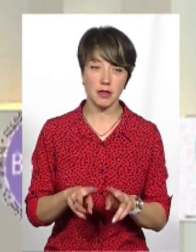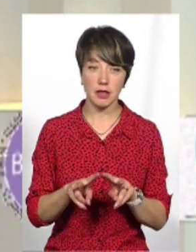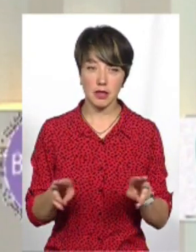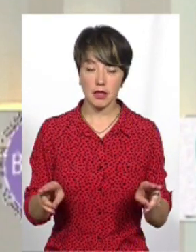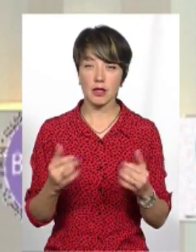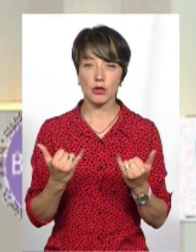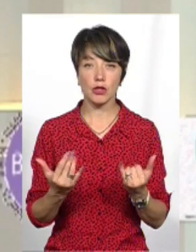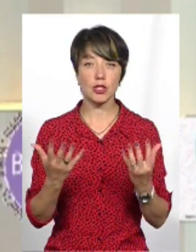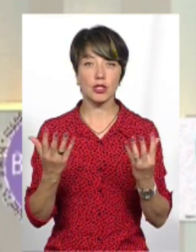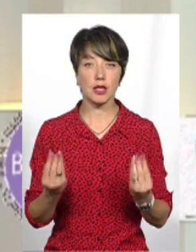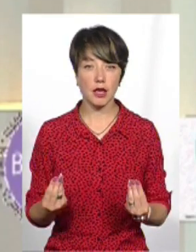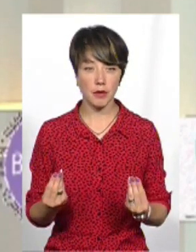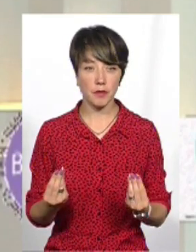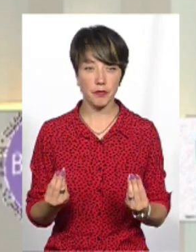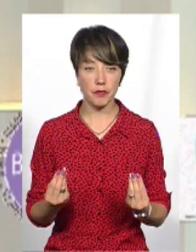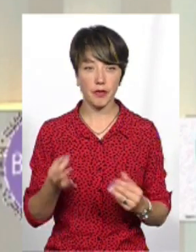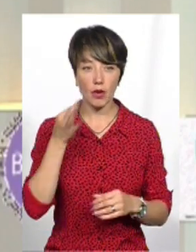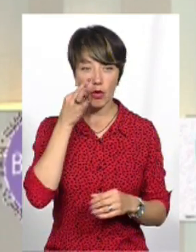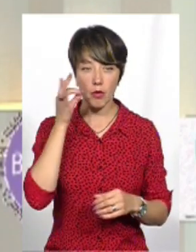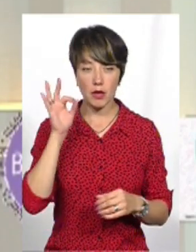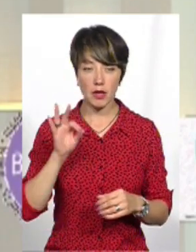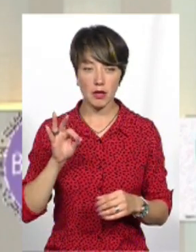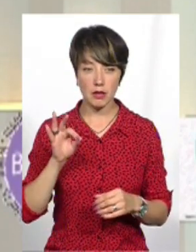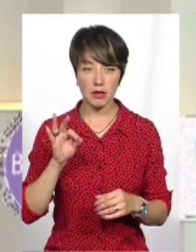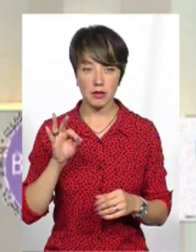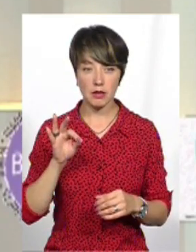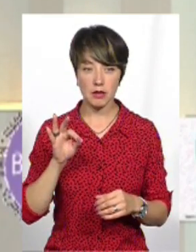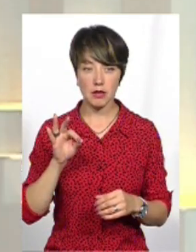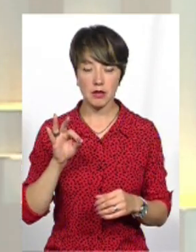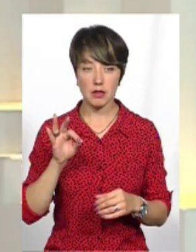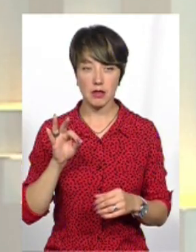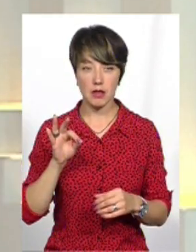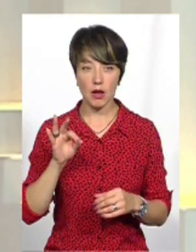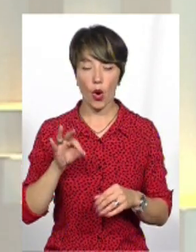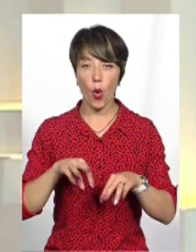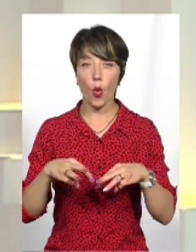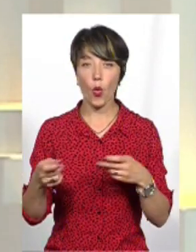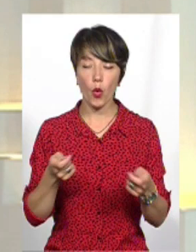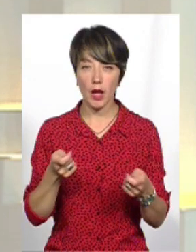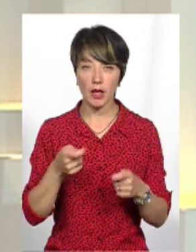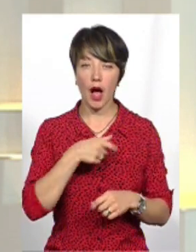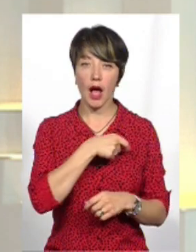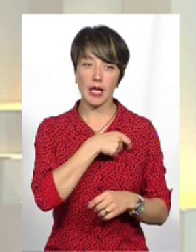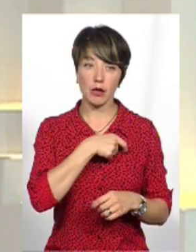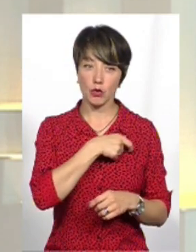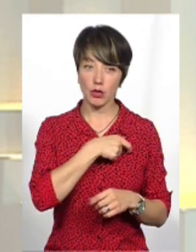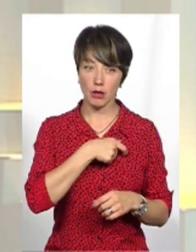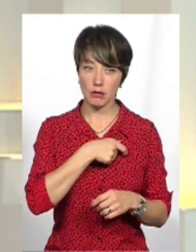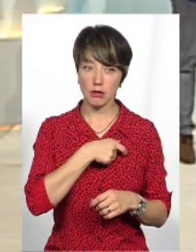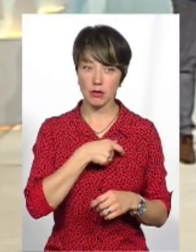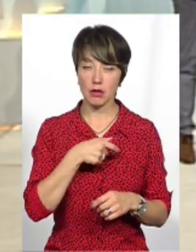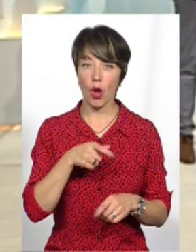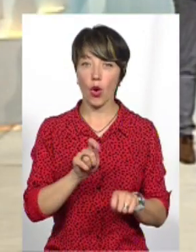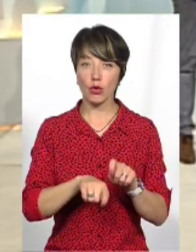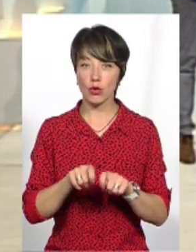само, це ж на сьогоднішній день компетенція уряду, наскільки я розумію. Так, а от як депутат має це впливати? Депутат, ну...